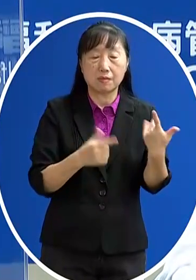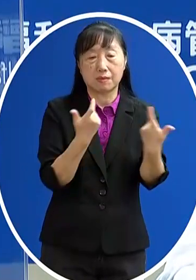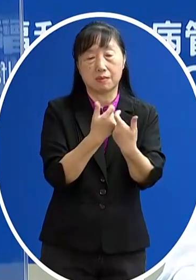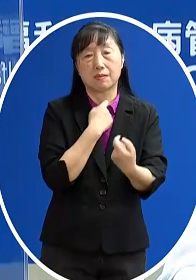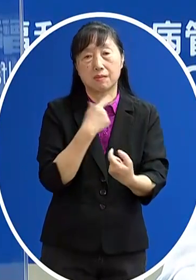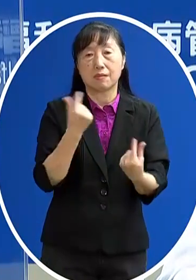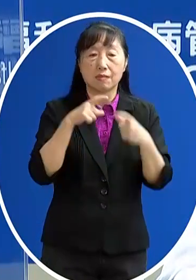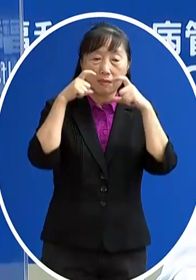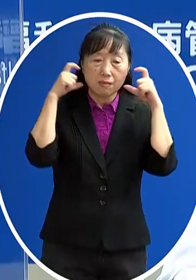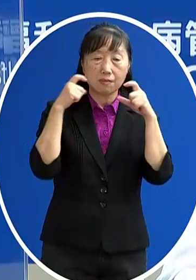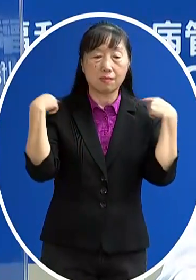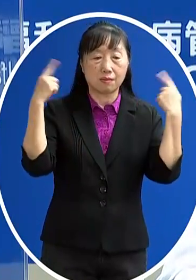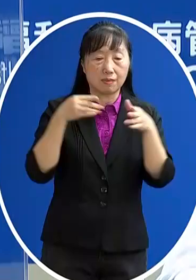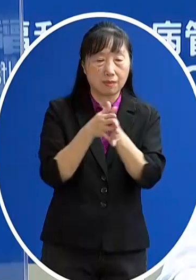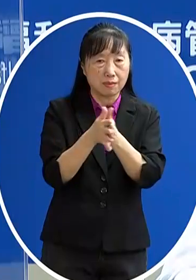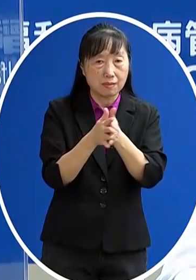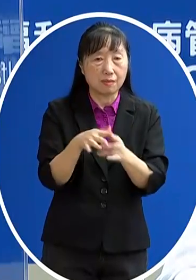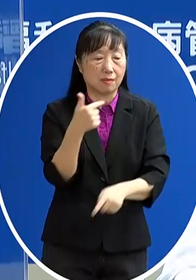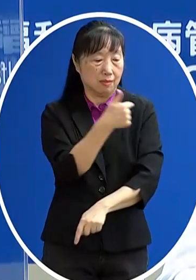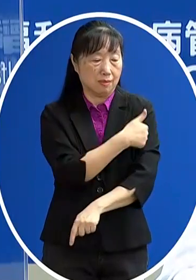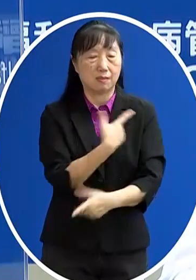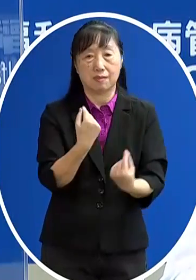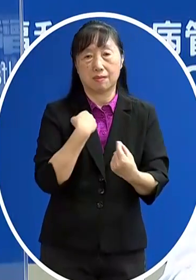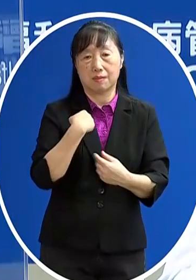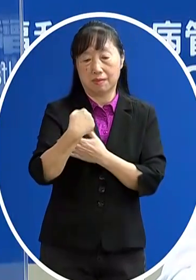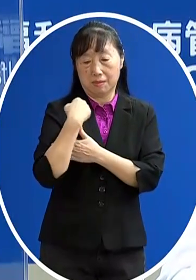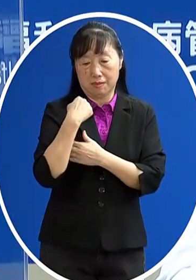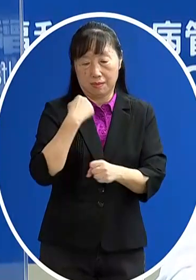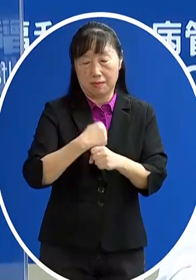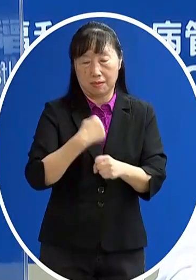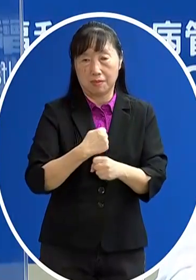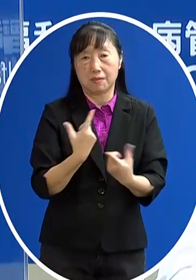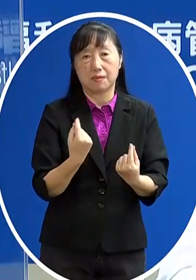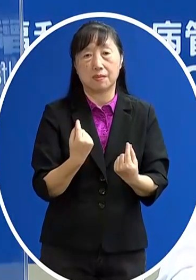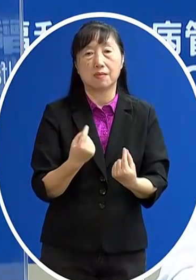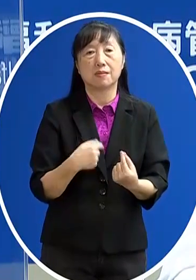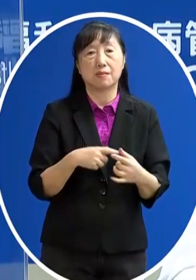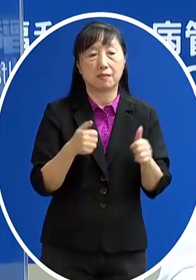洗手，那疫苗我们要努力在做。那对于次世